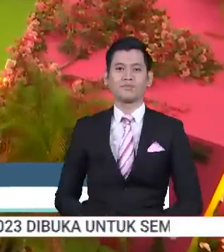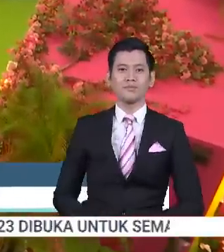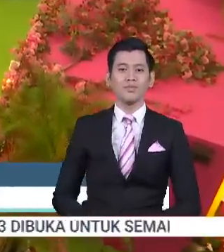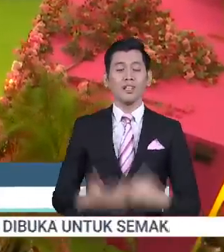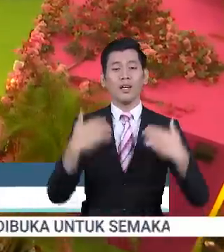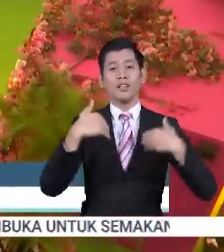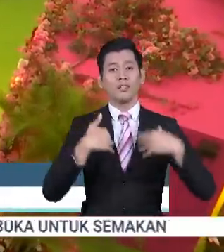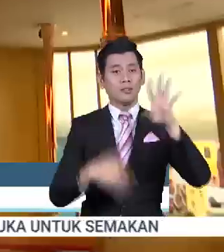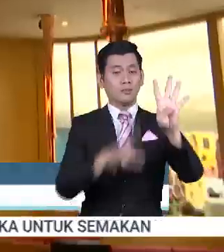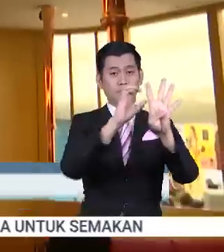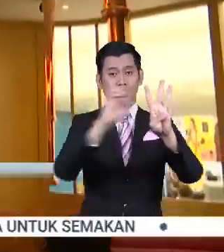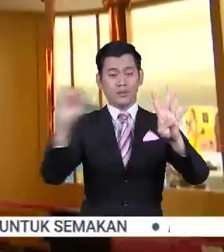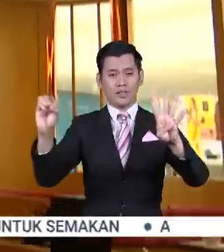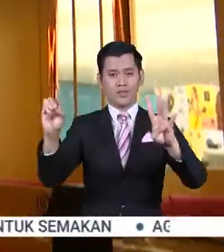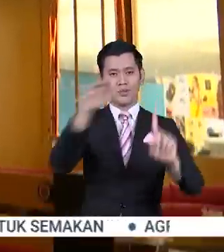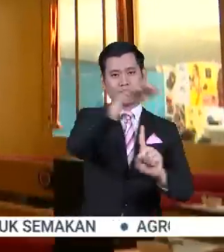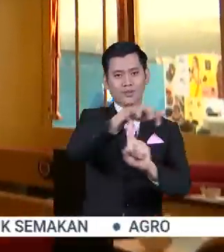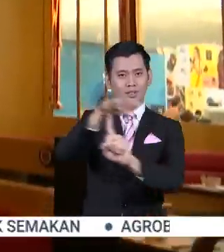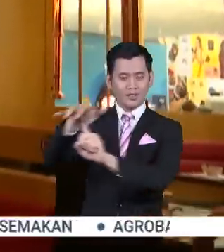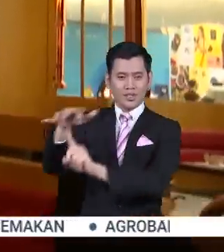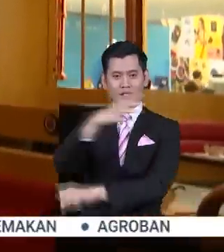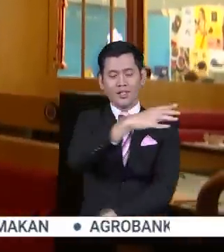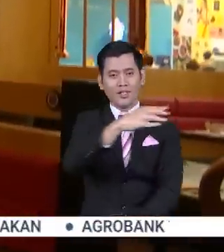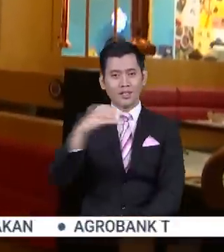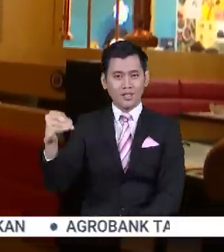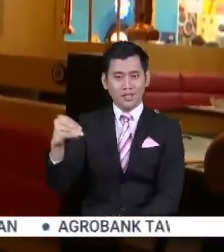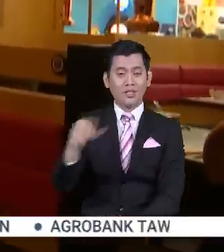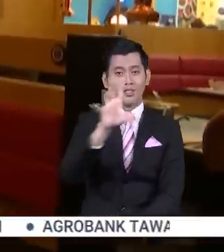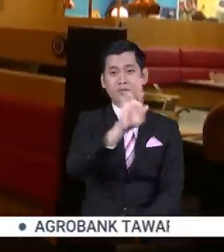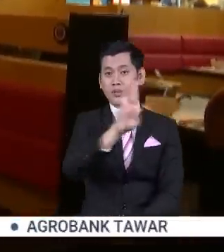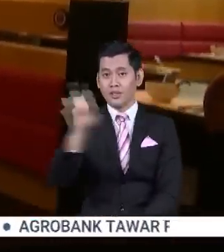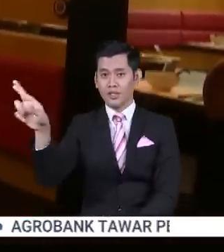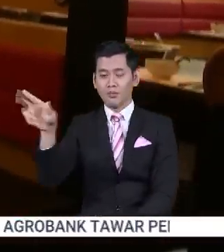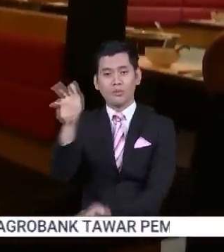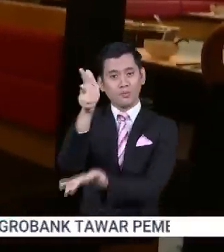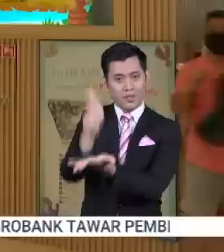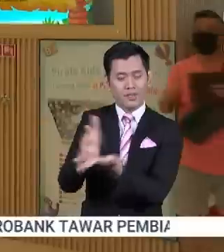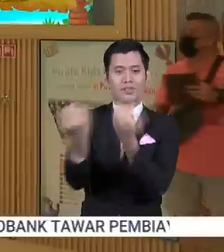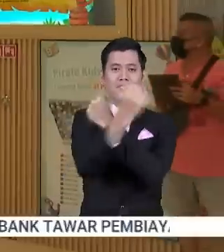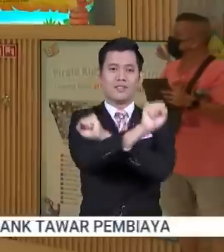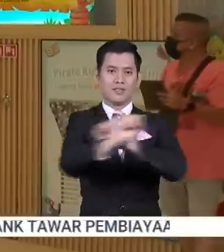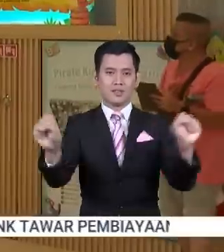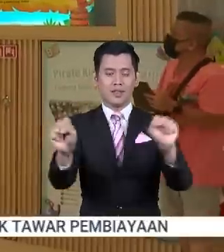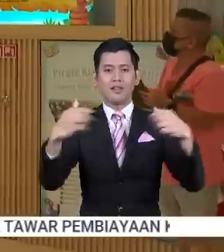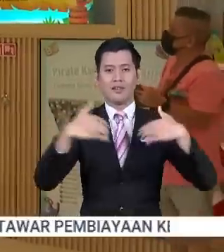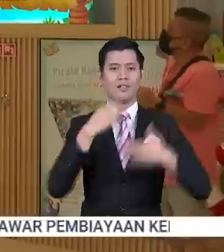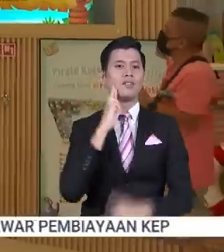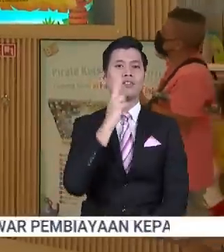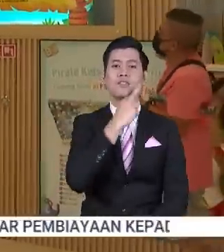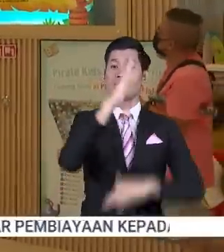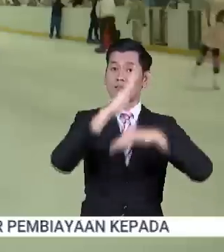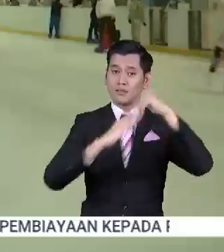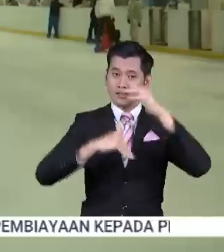Terdapat 400 premis perniagaan dan 5,000 ruang parkir kenderaan disediakan. Pavilion Bukit Jalil antaranya menawarkan restoran yang